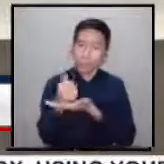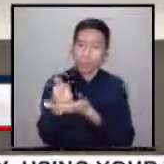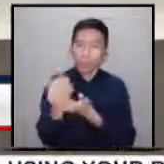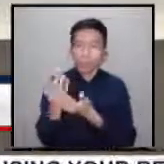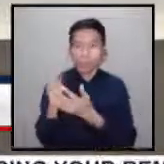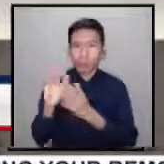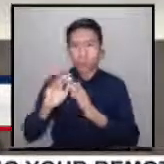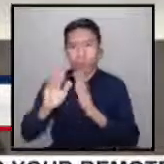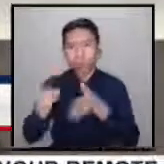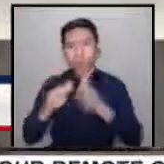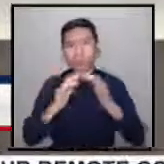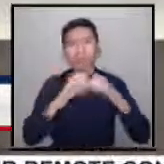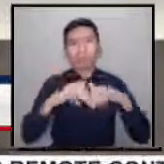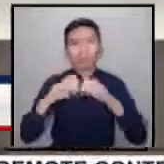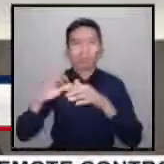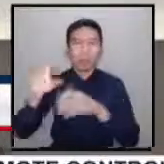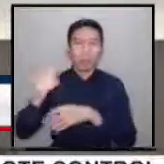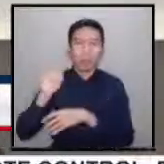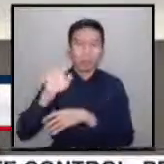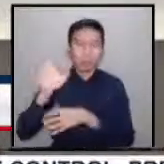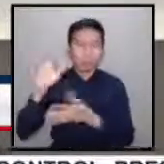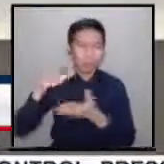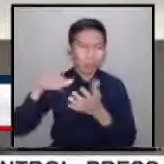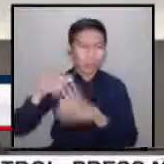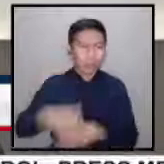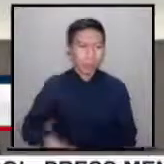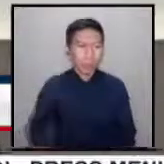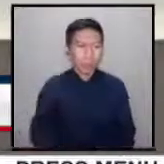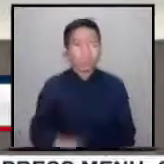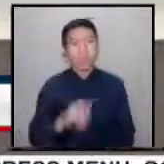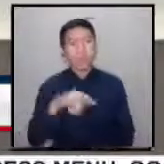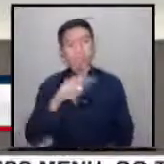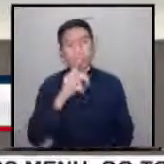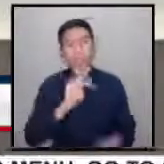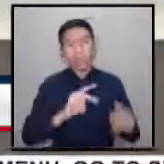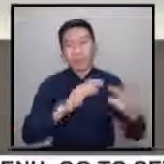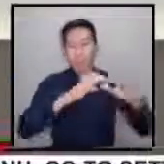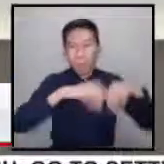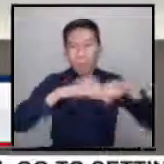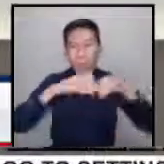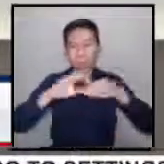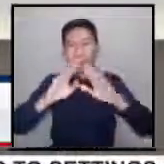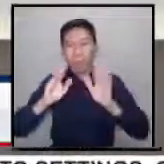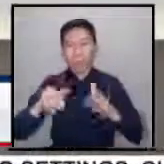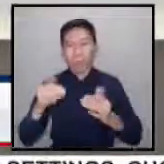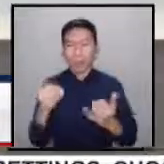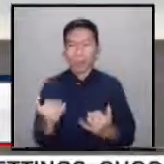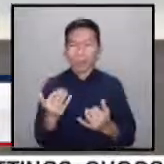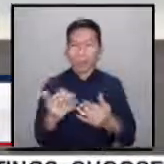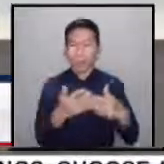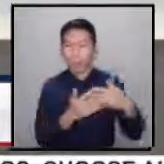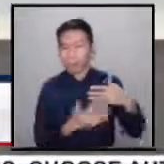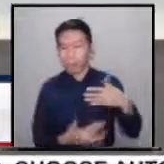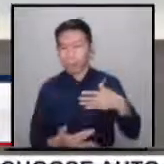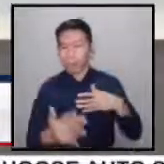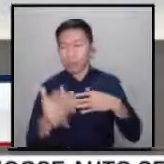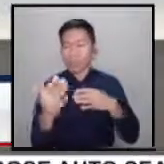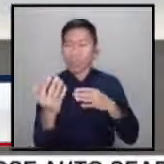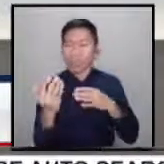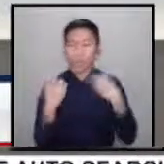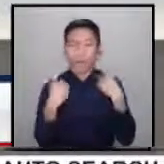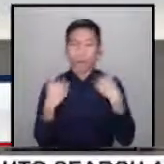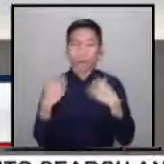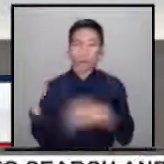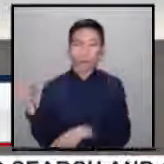are hungry, and for those who left homeless, day by day and after now, we're catering this mobile